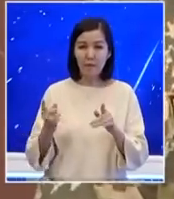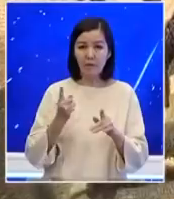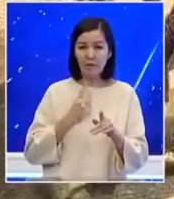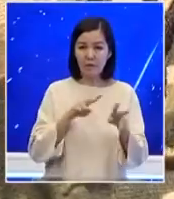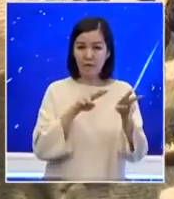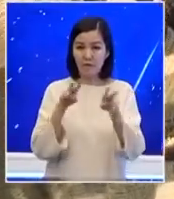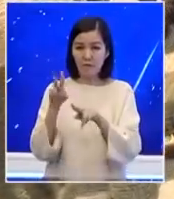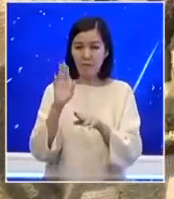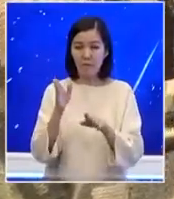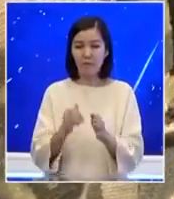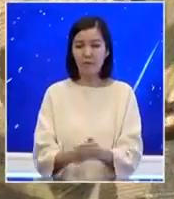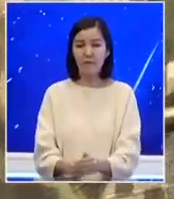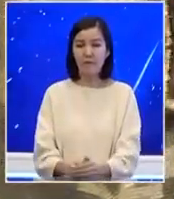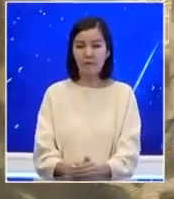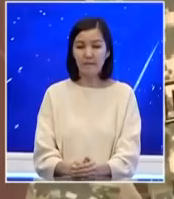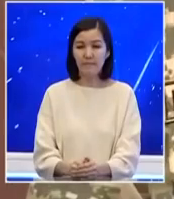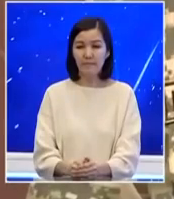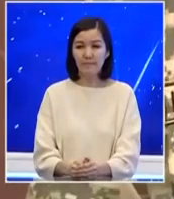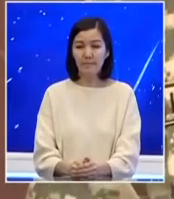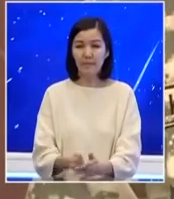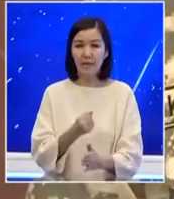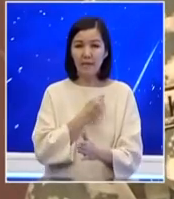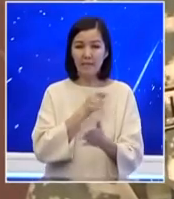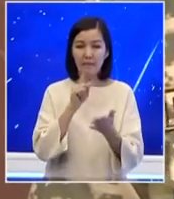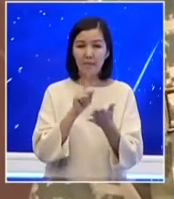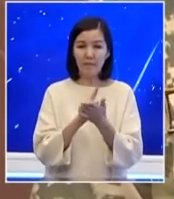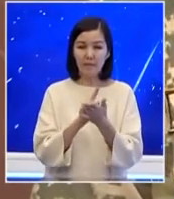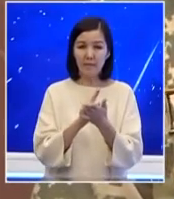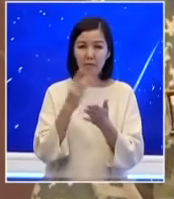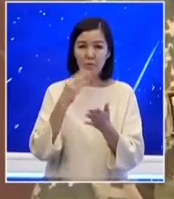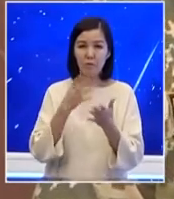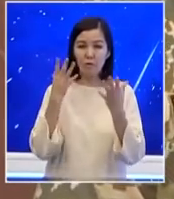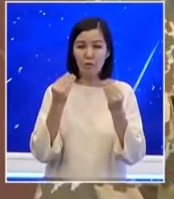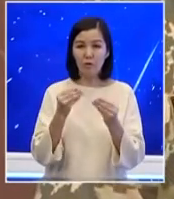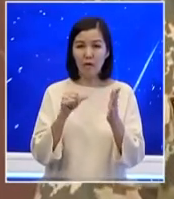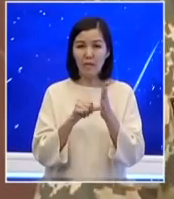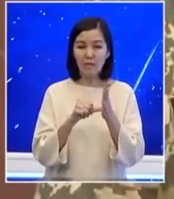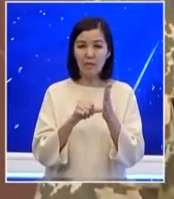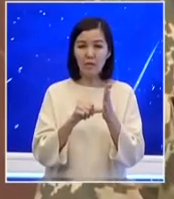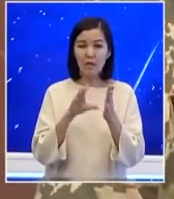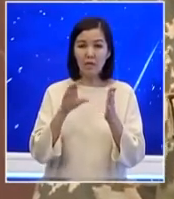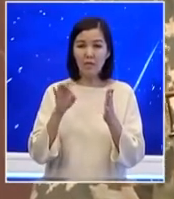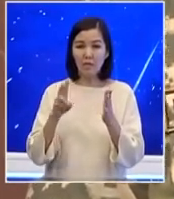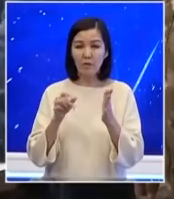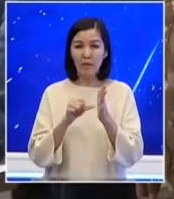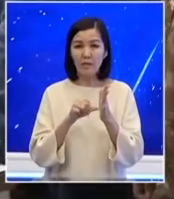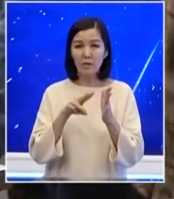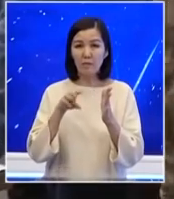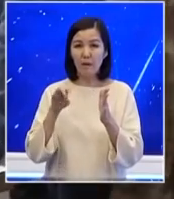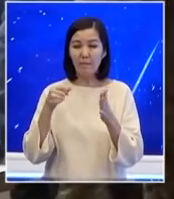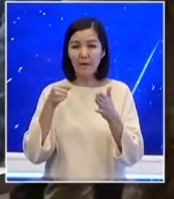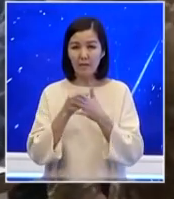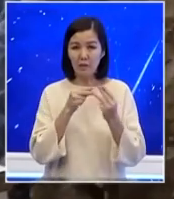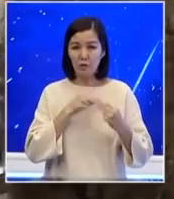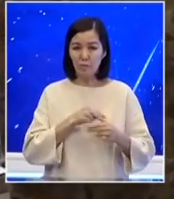және блокпостарды қою міндеттігі кіреді. Әскери міндеттілер 30 күнге 6 сәуірден 6 майға шейін шақырылып отыр. Әскери